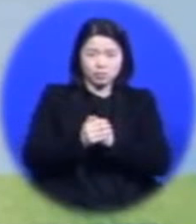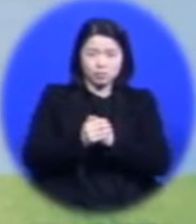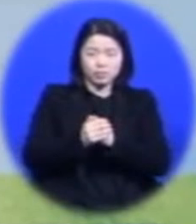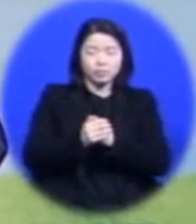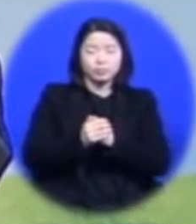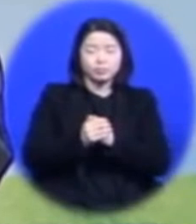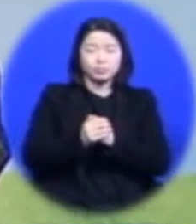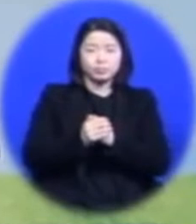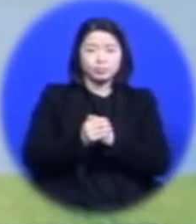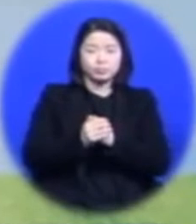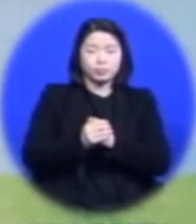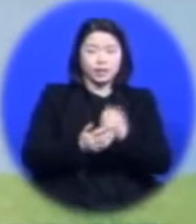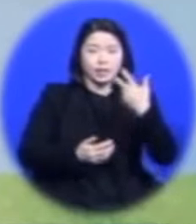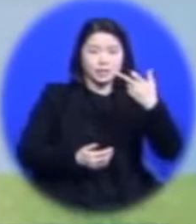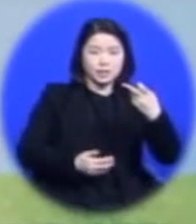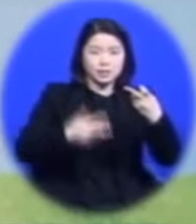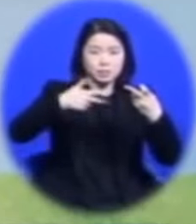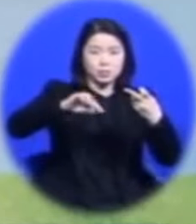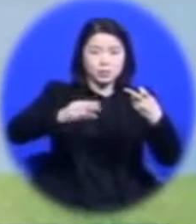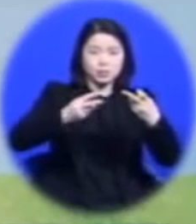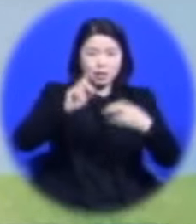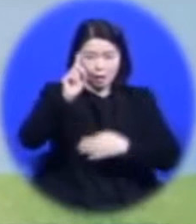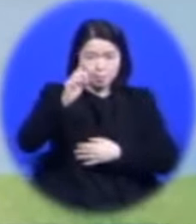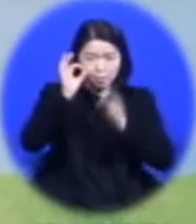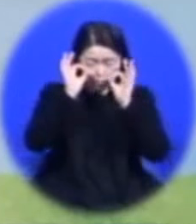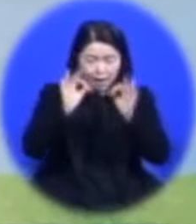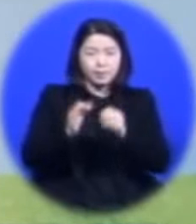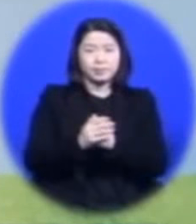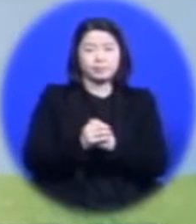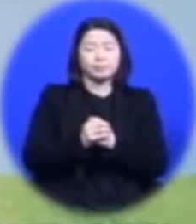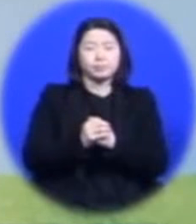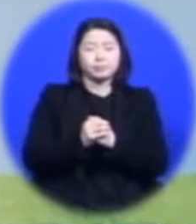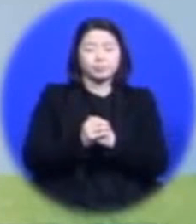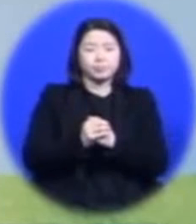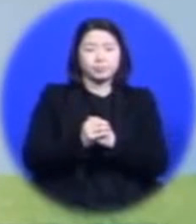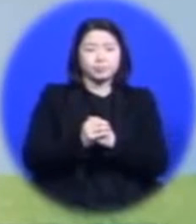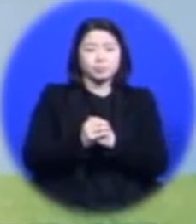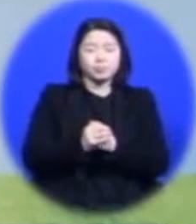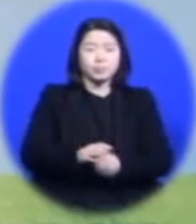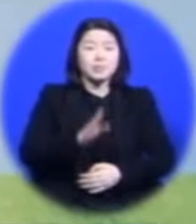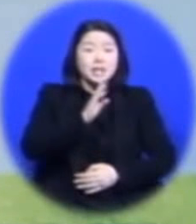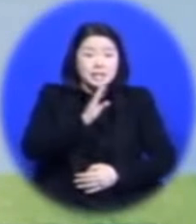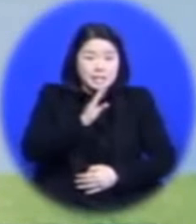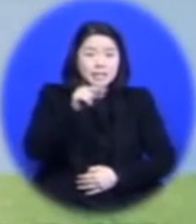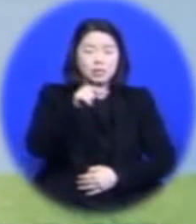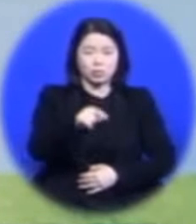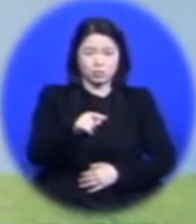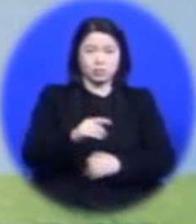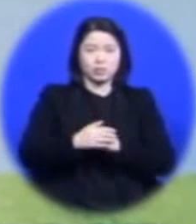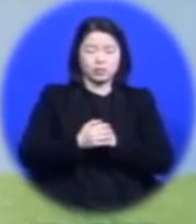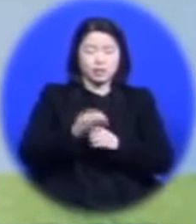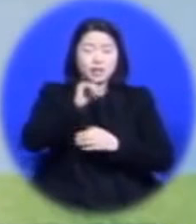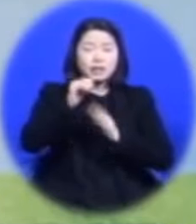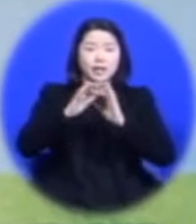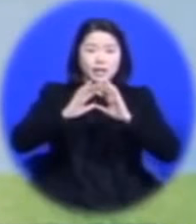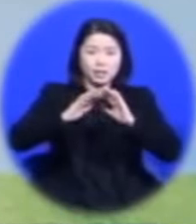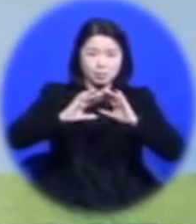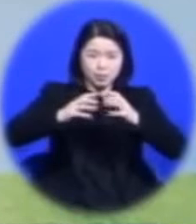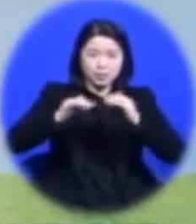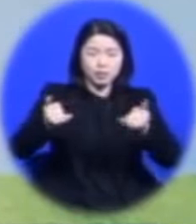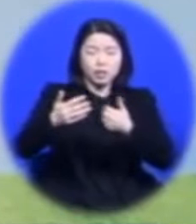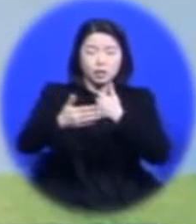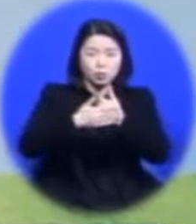거예요 12절에 한번 보십시다 진실로 그는 가난한 백성이 도와달라고